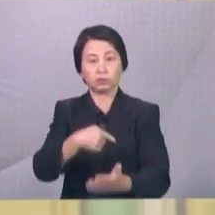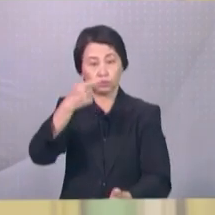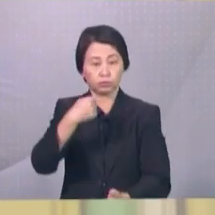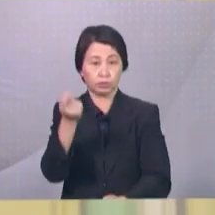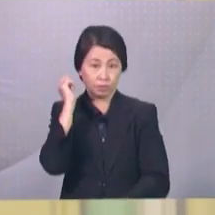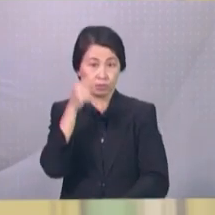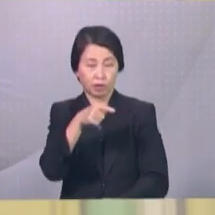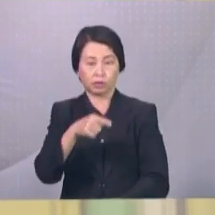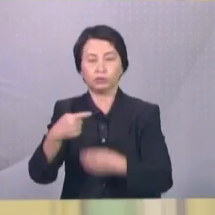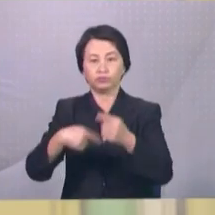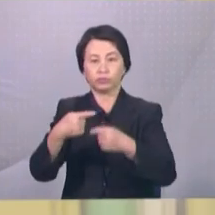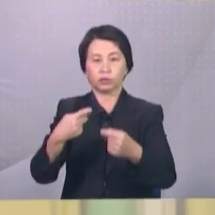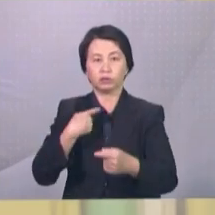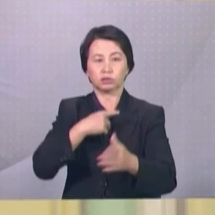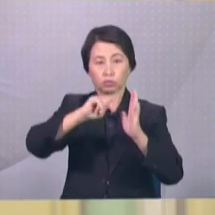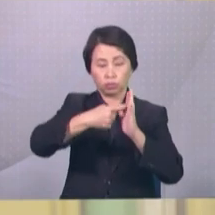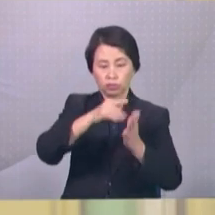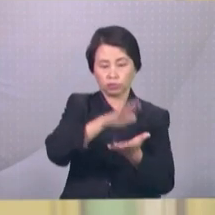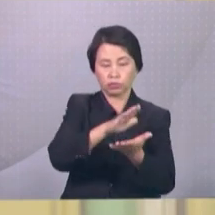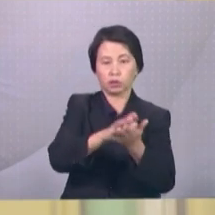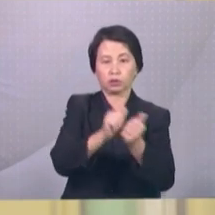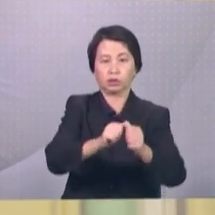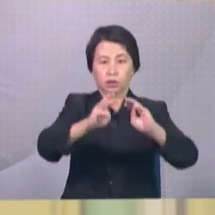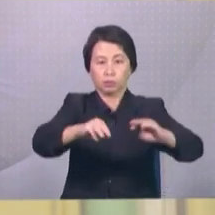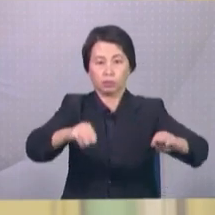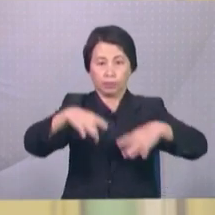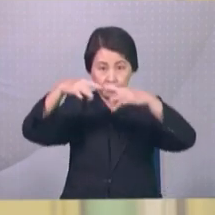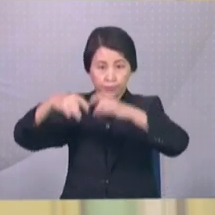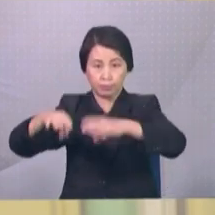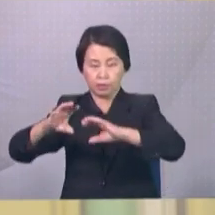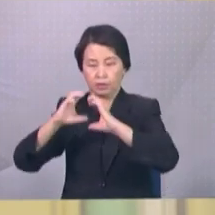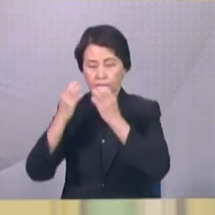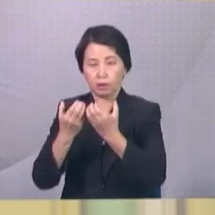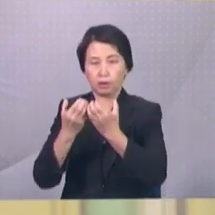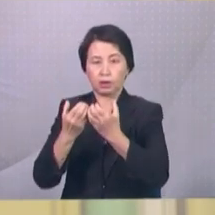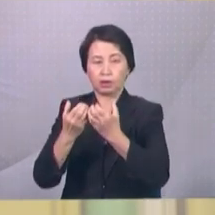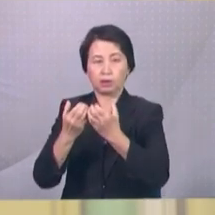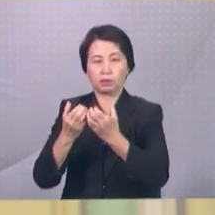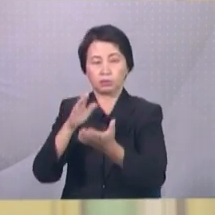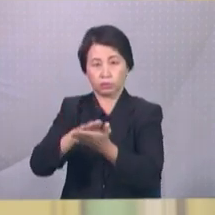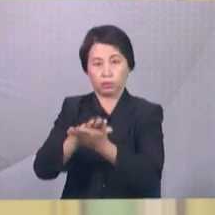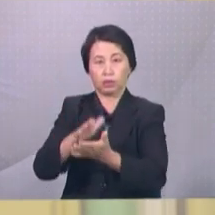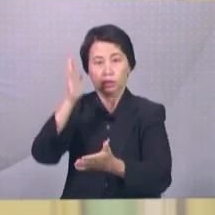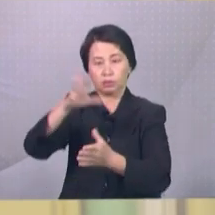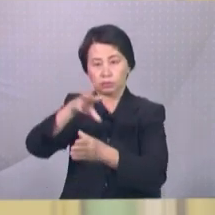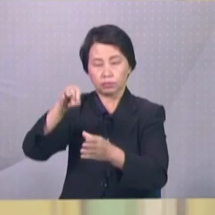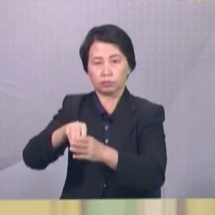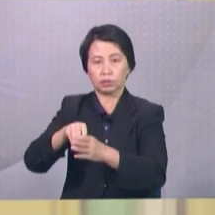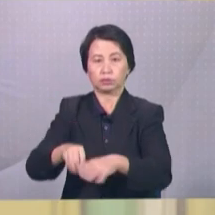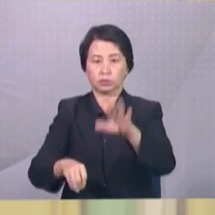tadi berkaitan dengan kita mulakan sekolah dengan pelajar-pelajar peperiksaan, kelas peperiksaan awam ini akan